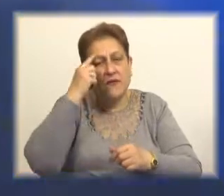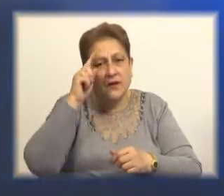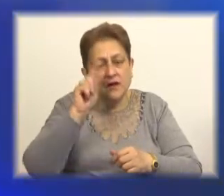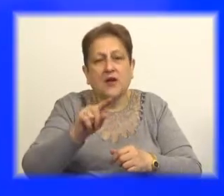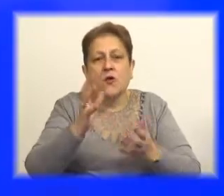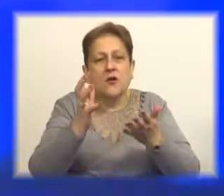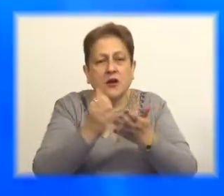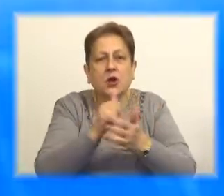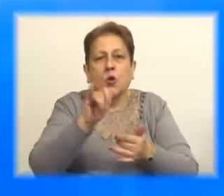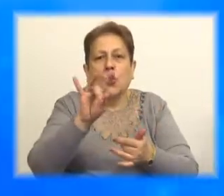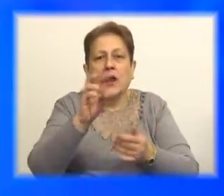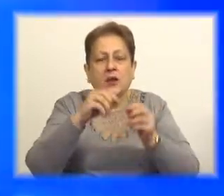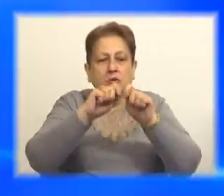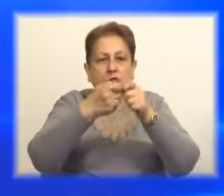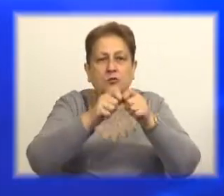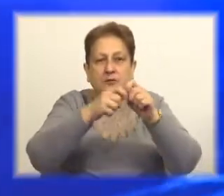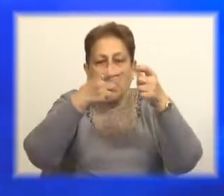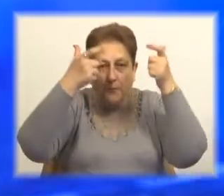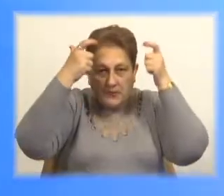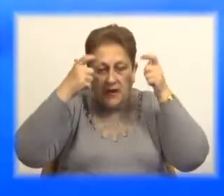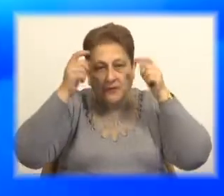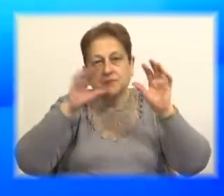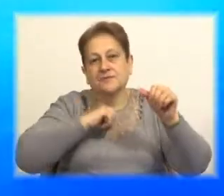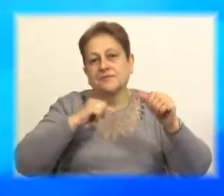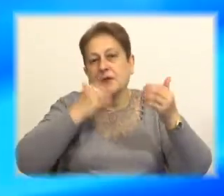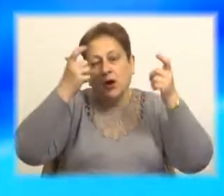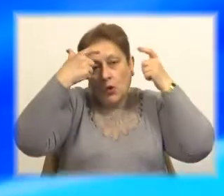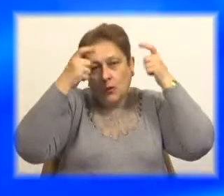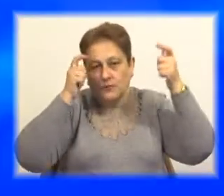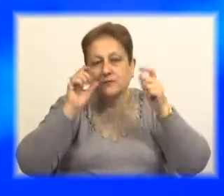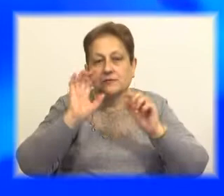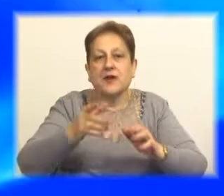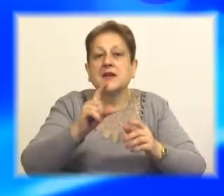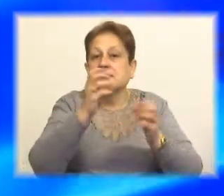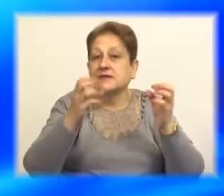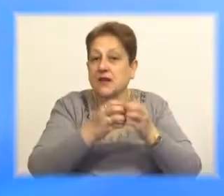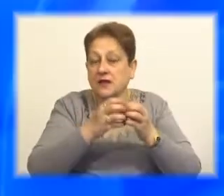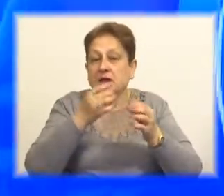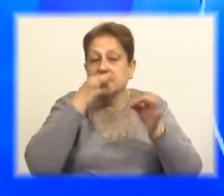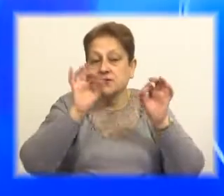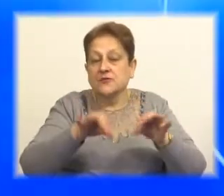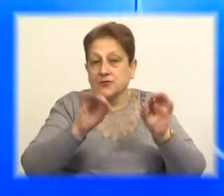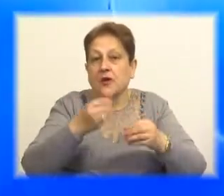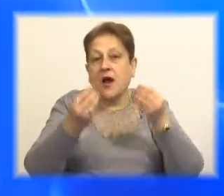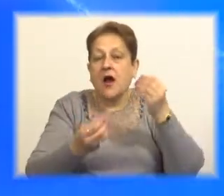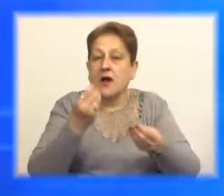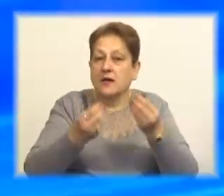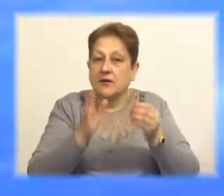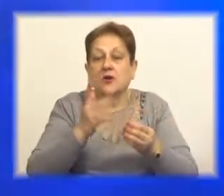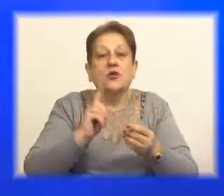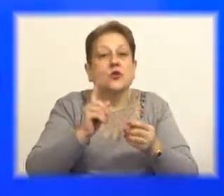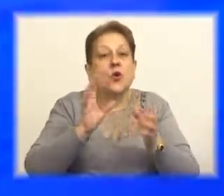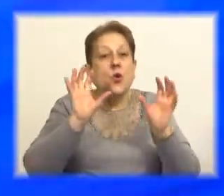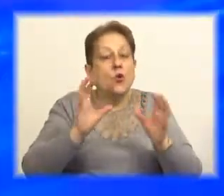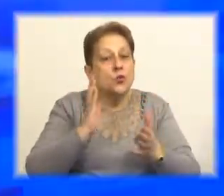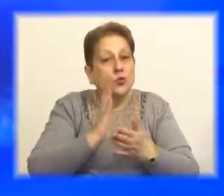որ կգտնեն ուրենու ճյուղերից պատրաստված պսակներ ու կզարդարան իրենց գլուխը, իսկ զատկին ներկված ծվերով խաղեր կխաղան։ Իսկ ինչ